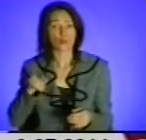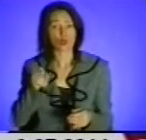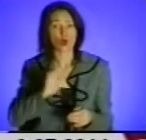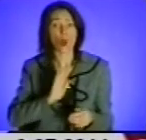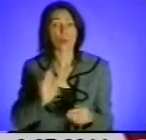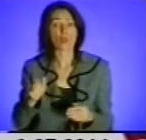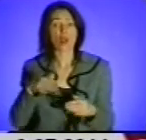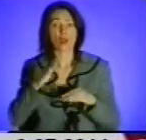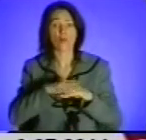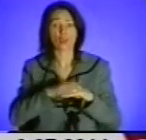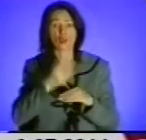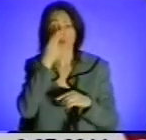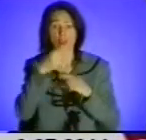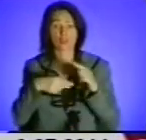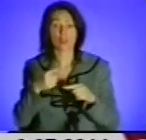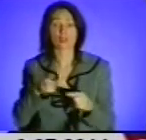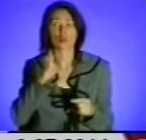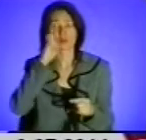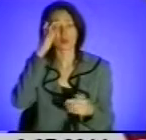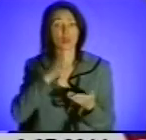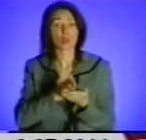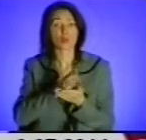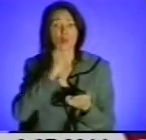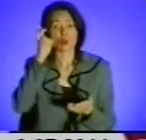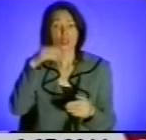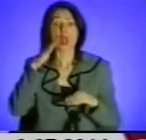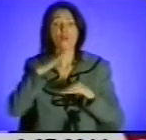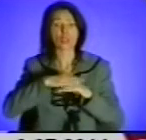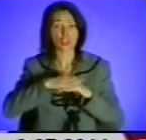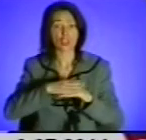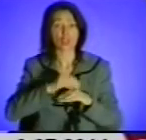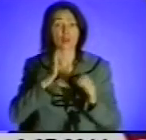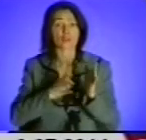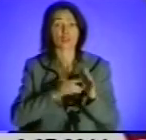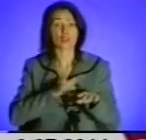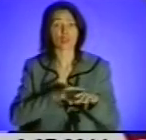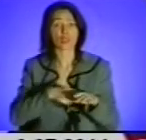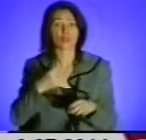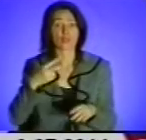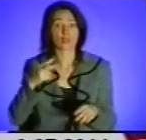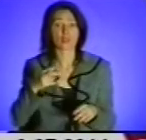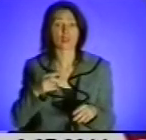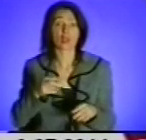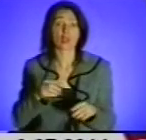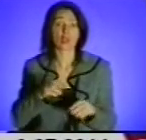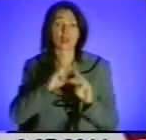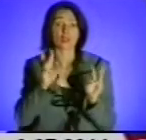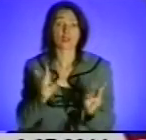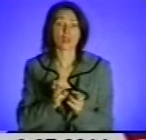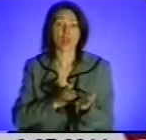це традиційно божественні відправи, вечірня в 19 годині, в 20:00 архієрейська свята літургія.